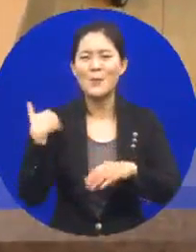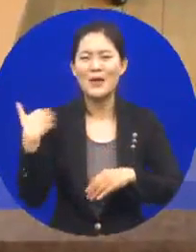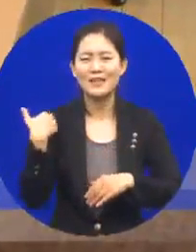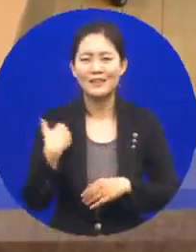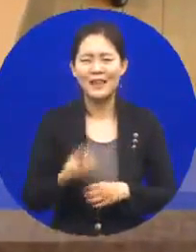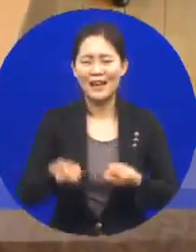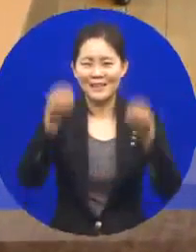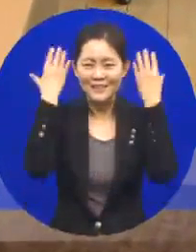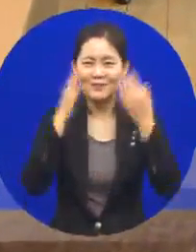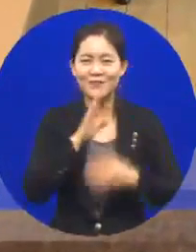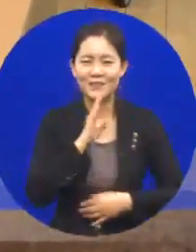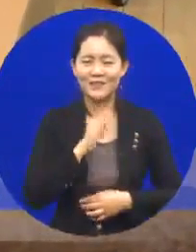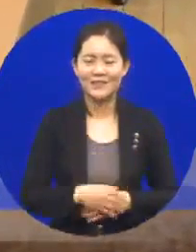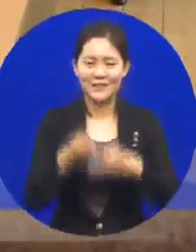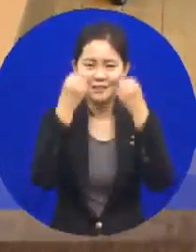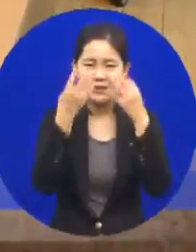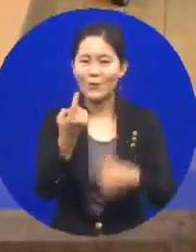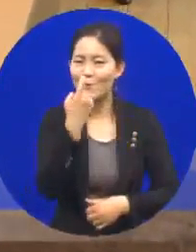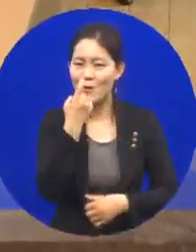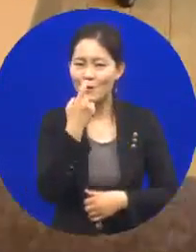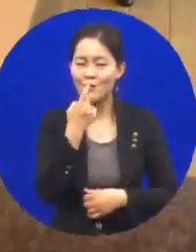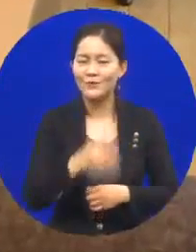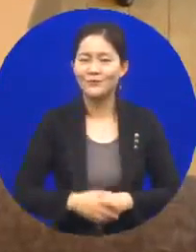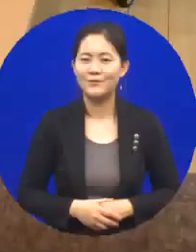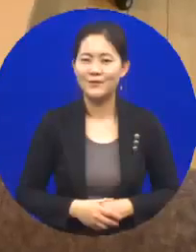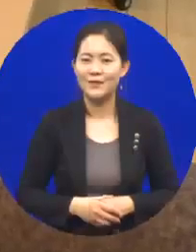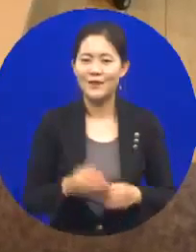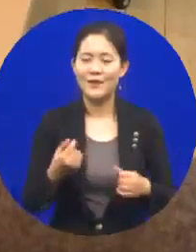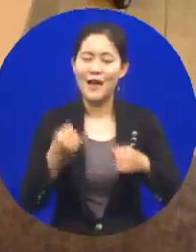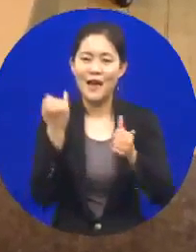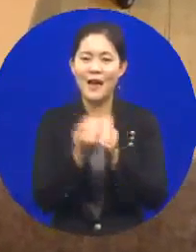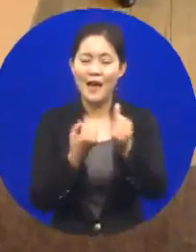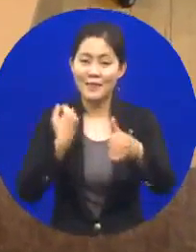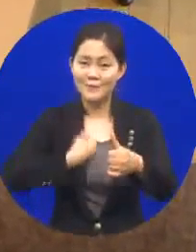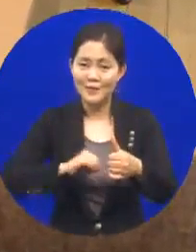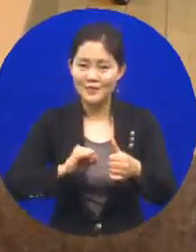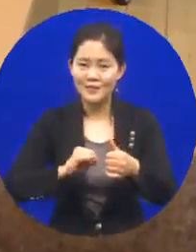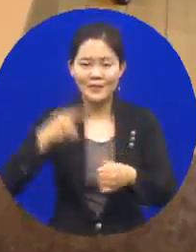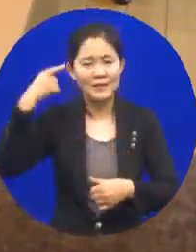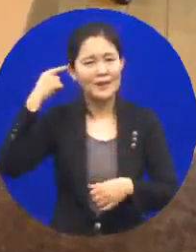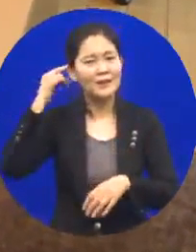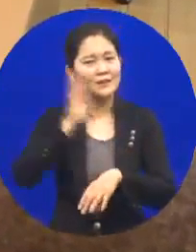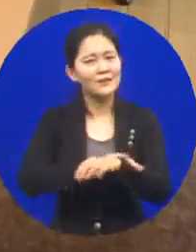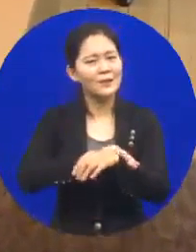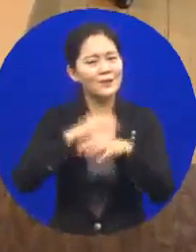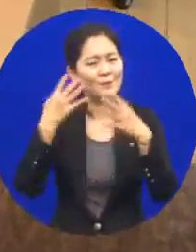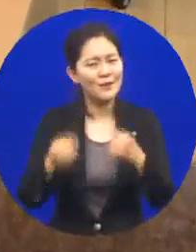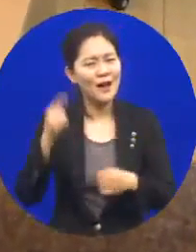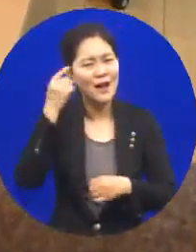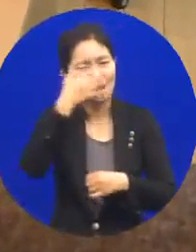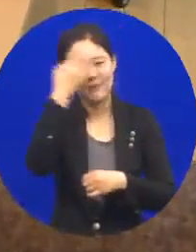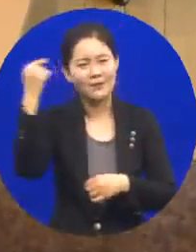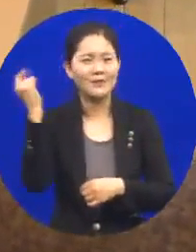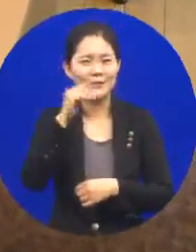키웠는데 다 잃어버렸잖아요. 다시 새롭게 배우니까 또 며느리한테 또 지혜로운 할머니 노릇을 좀 소리를 좀 들으면 좋을